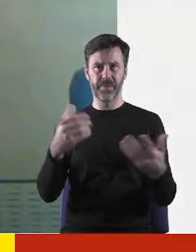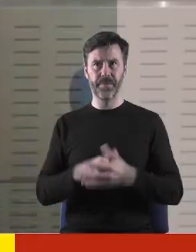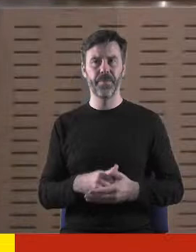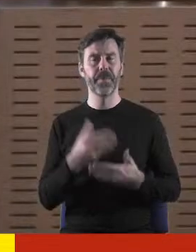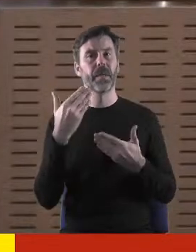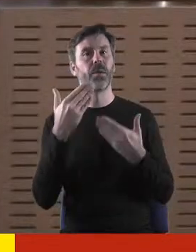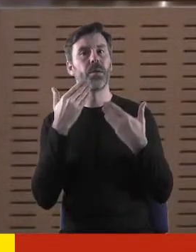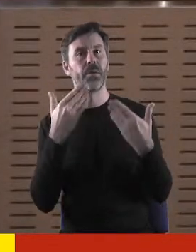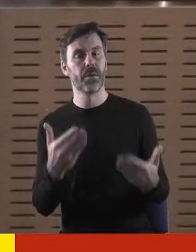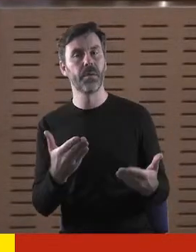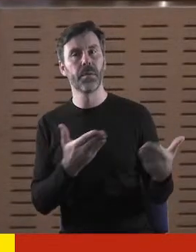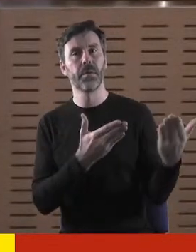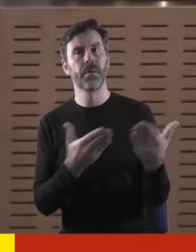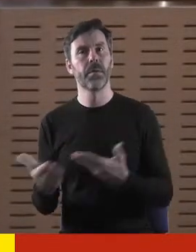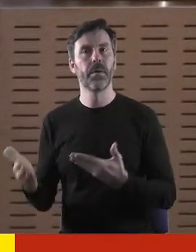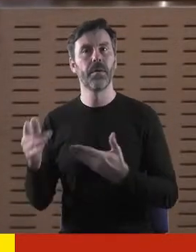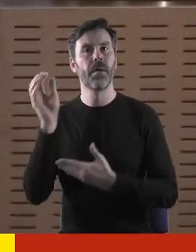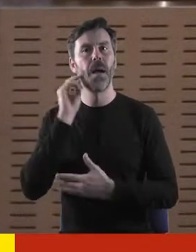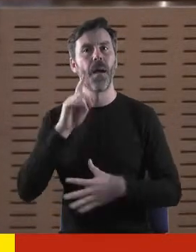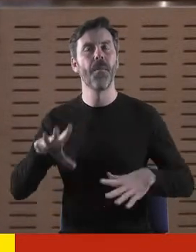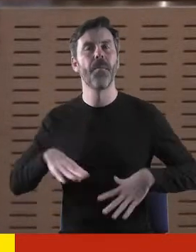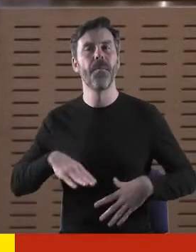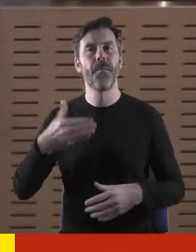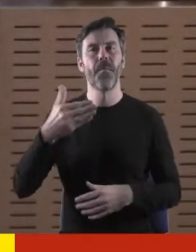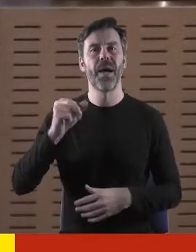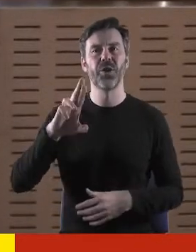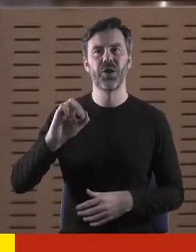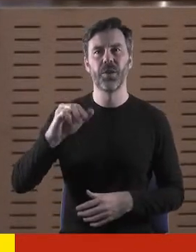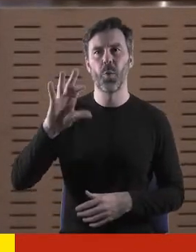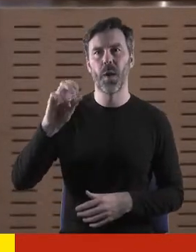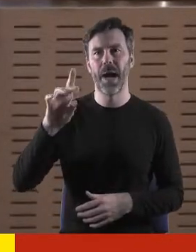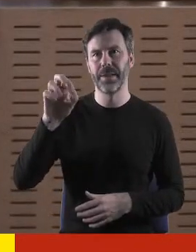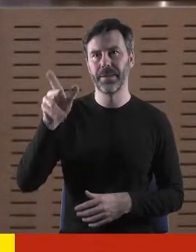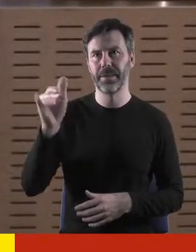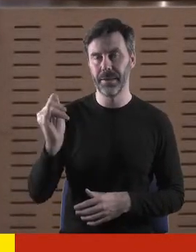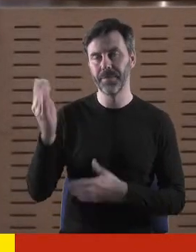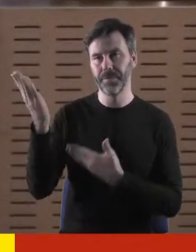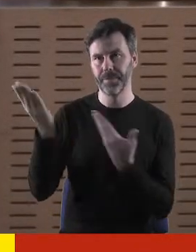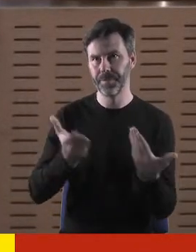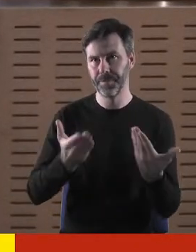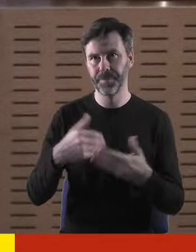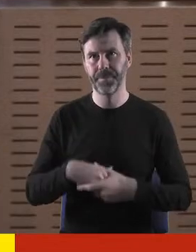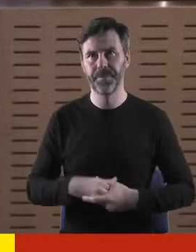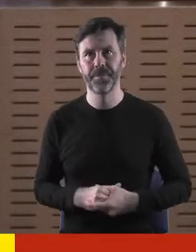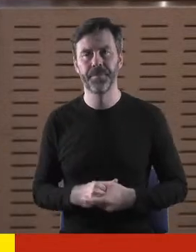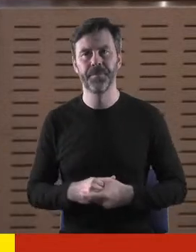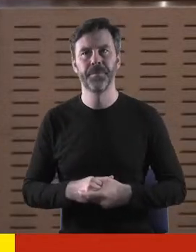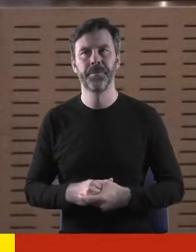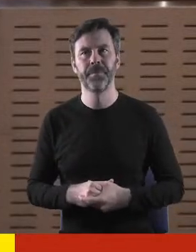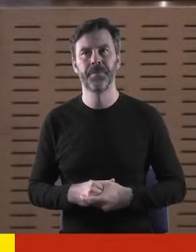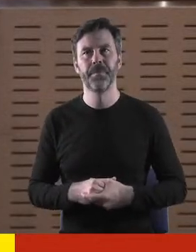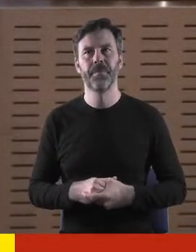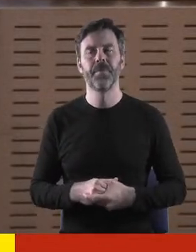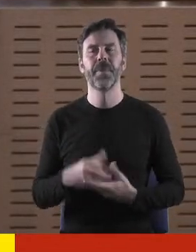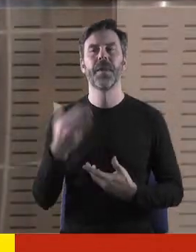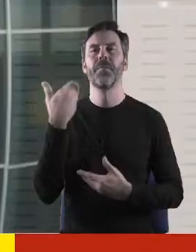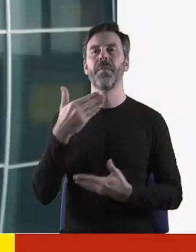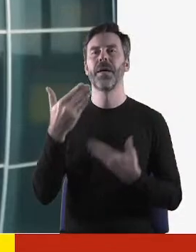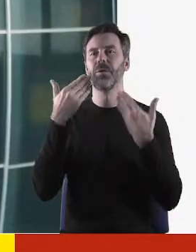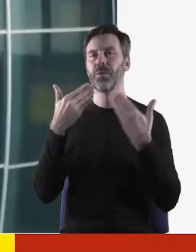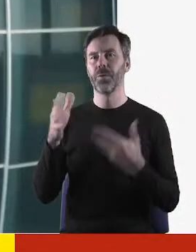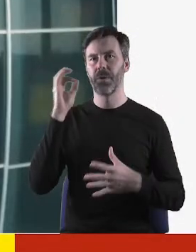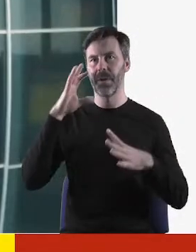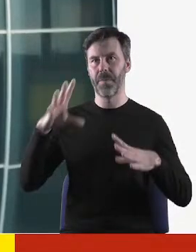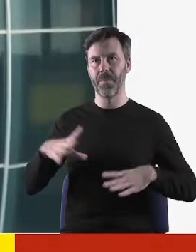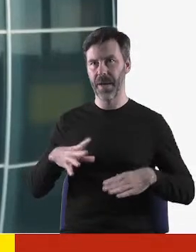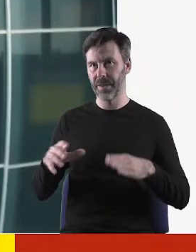Dziękuję bardzo. Proszę bardzo, pan radny Marcin Bugajski, ad vocem w tym punkcie. Proszę bardzo, panie radny. Bardzo dziękuję, pani przewodnicząca. Powiem w